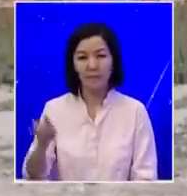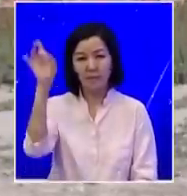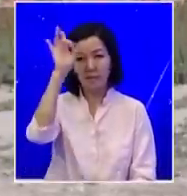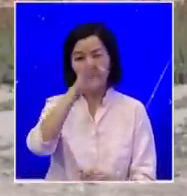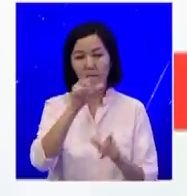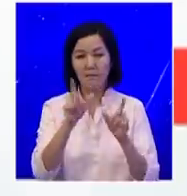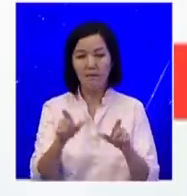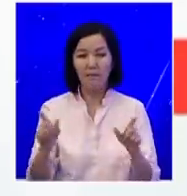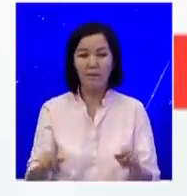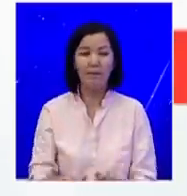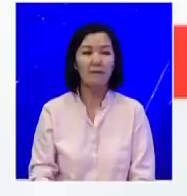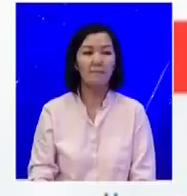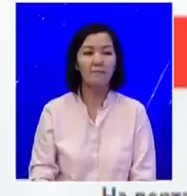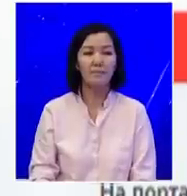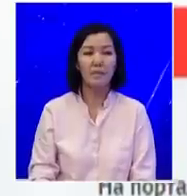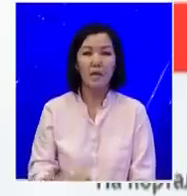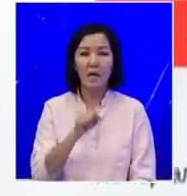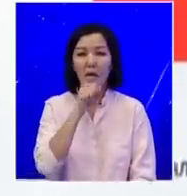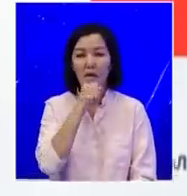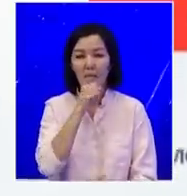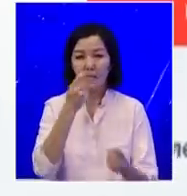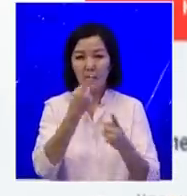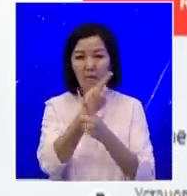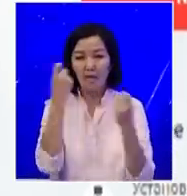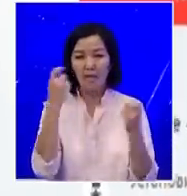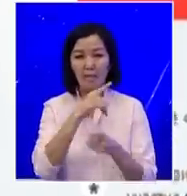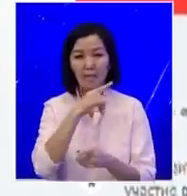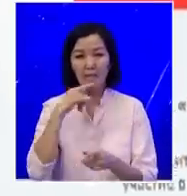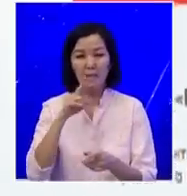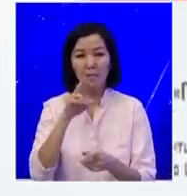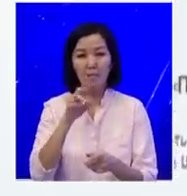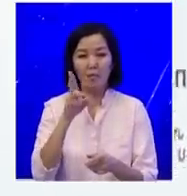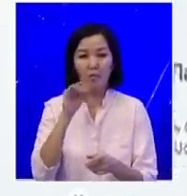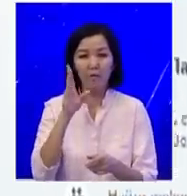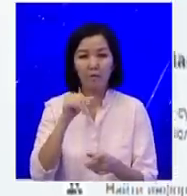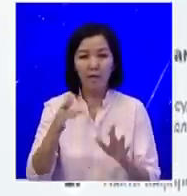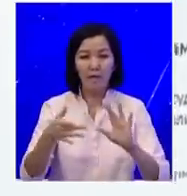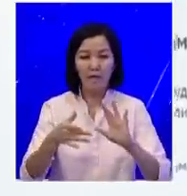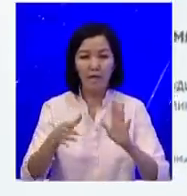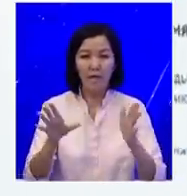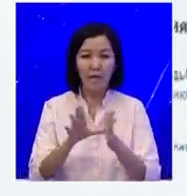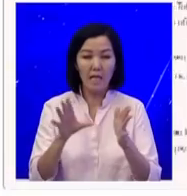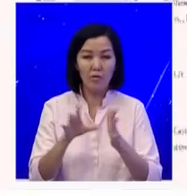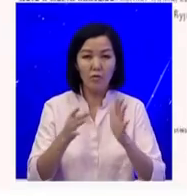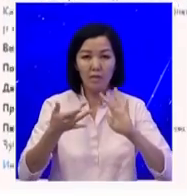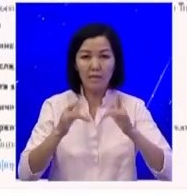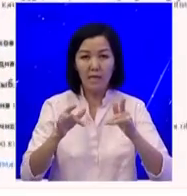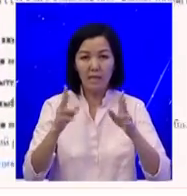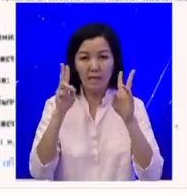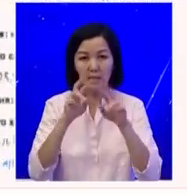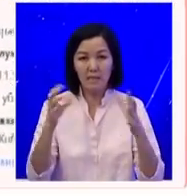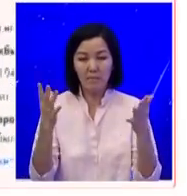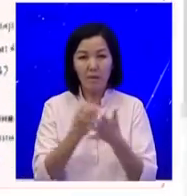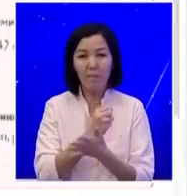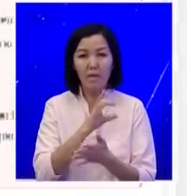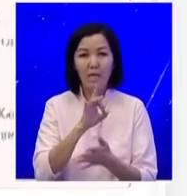тұлғалармен. Мәді ата туралы мәліметтер Ресейдің Подвиг народа, Память народа электронды архив сайттарынан табылыпты. Ржев